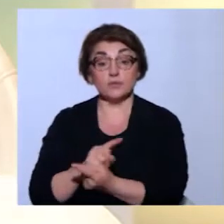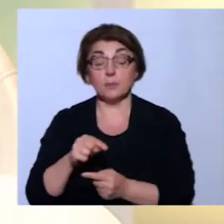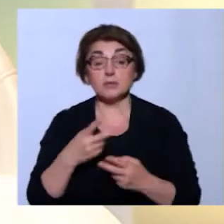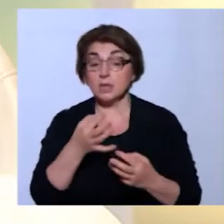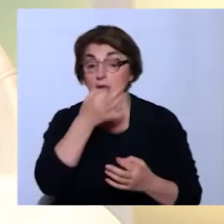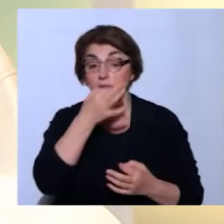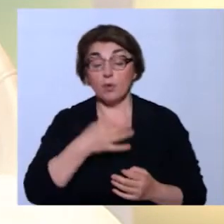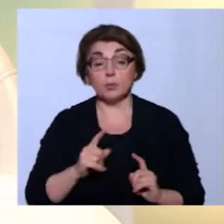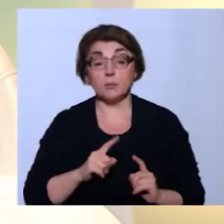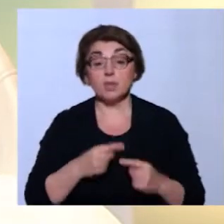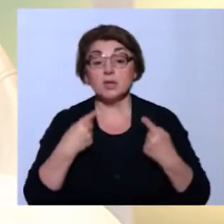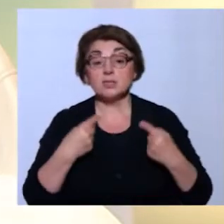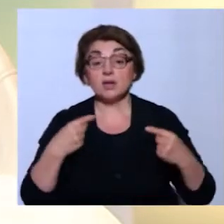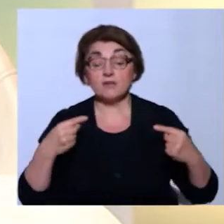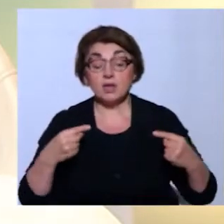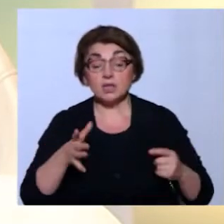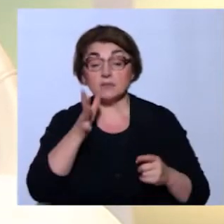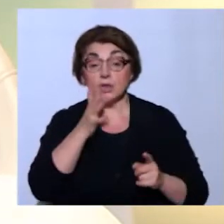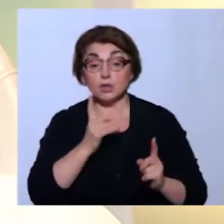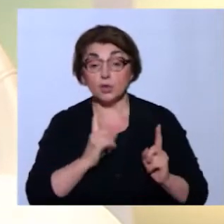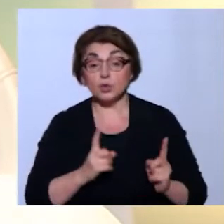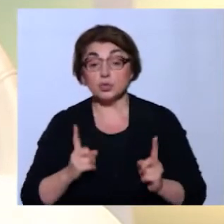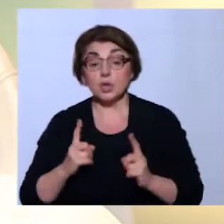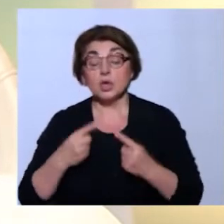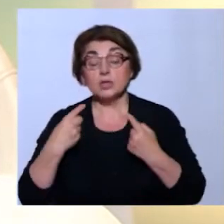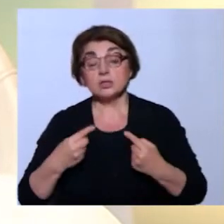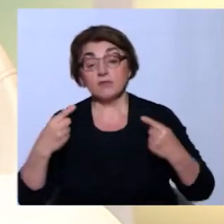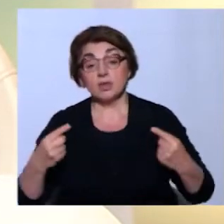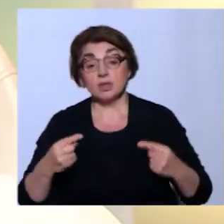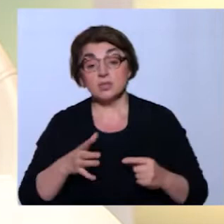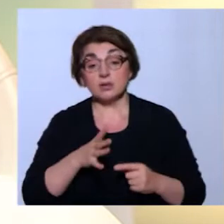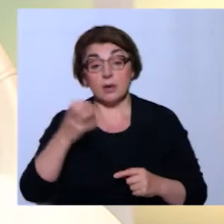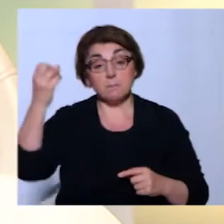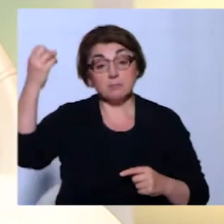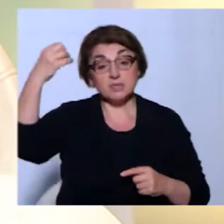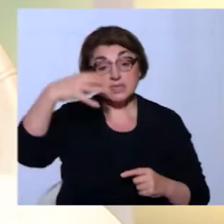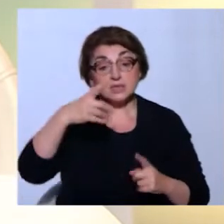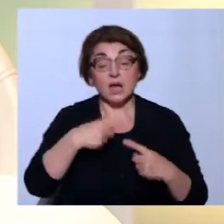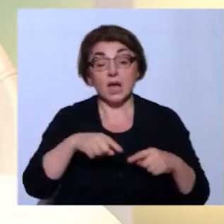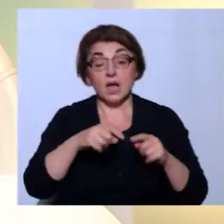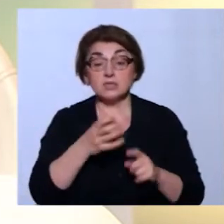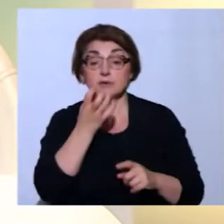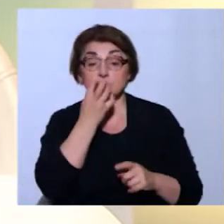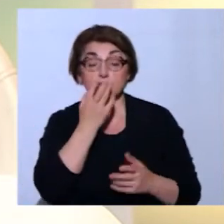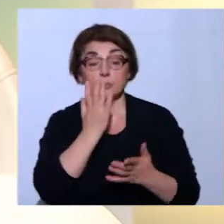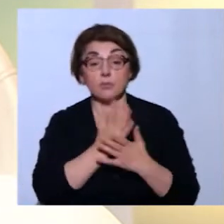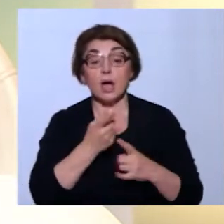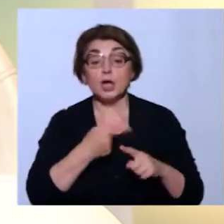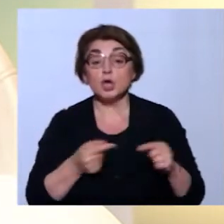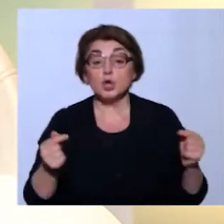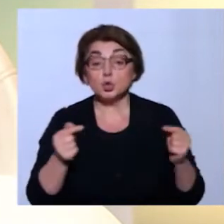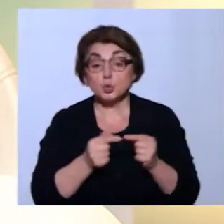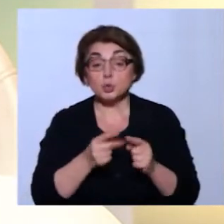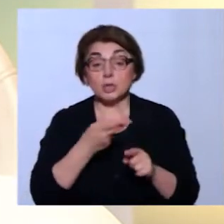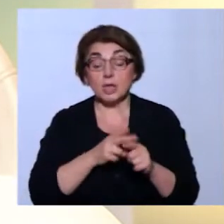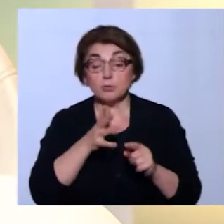რომ სხვადასხვა დროს სხვადასხვა რაოდენობით მზე და სითბო გვაქვს. იმიტომ გამოვყავით ჩვენ ეს სეზონები, რომ